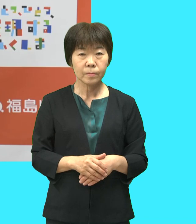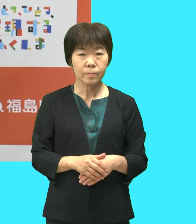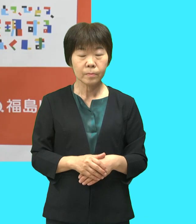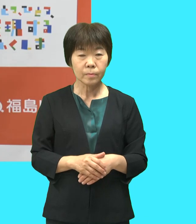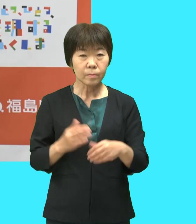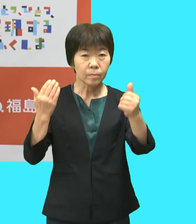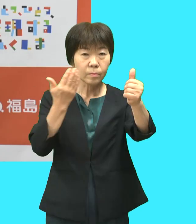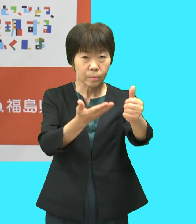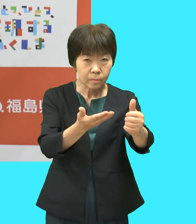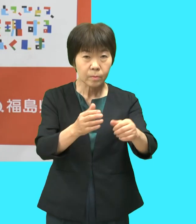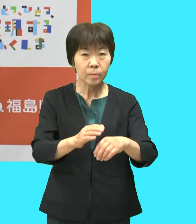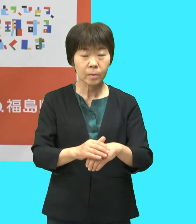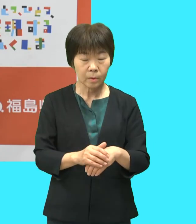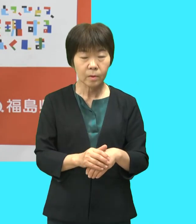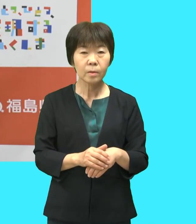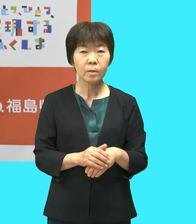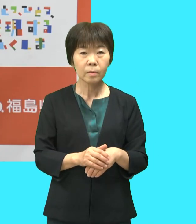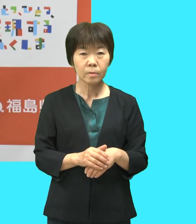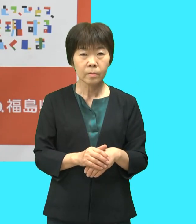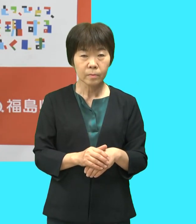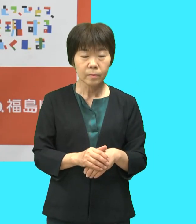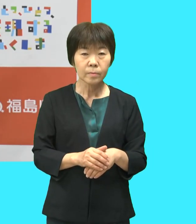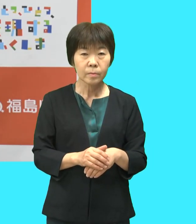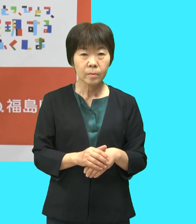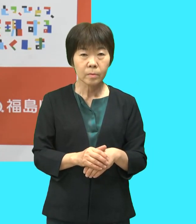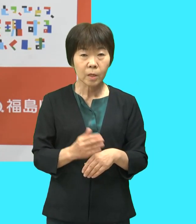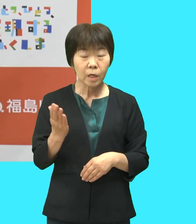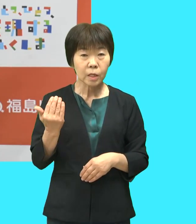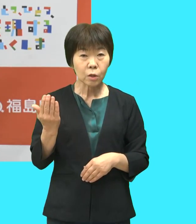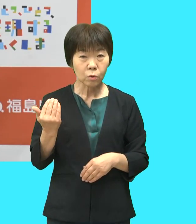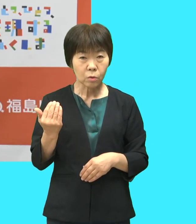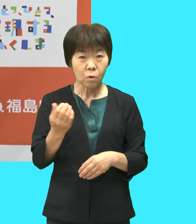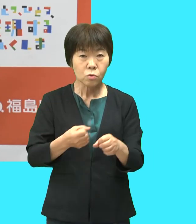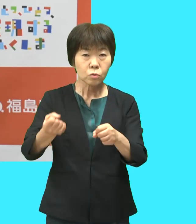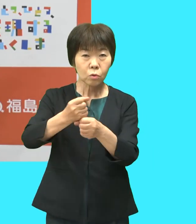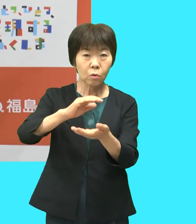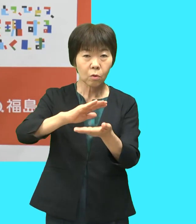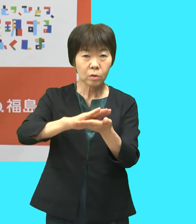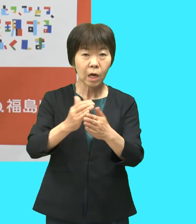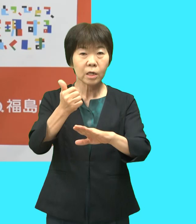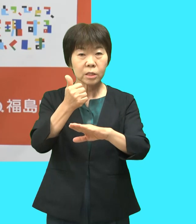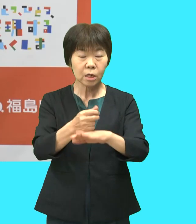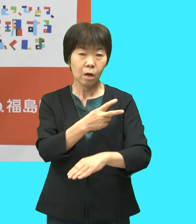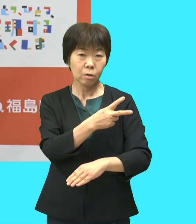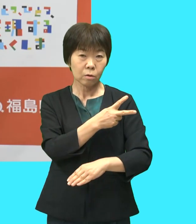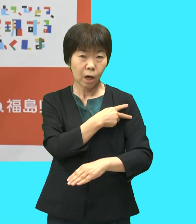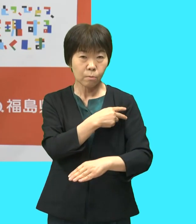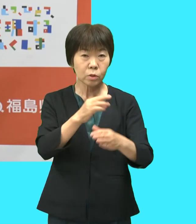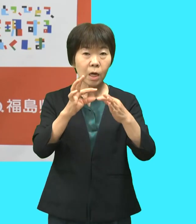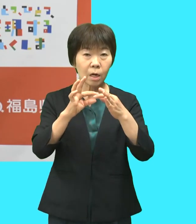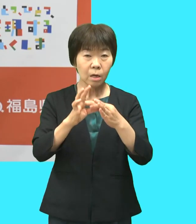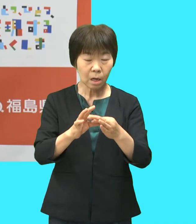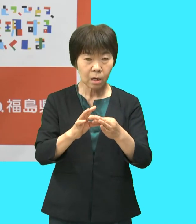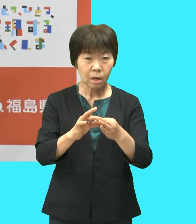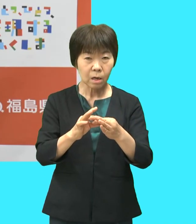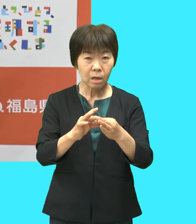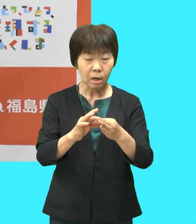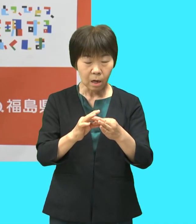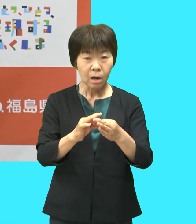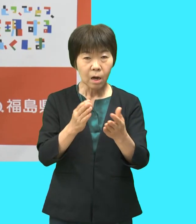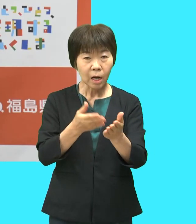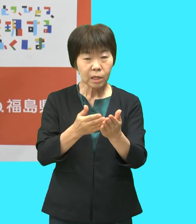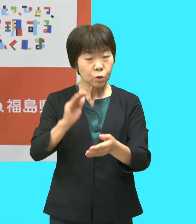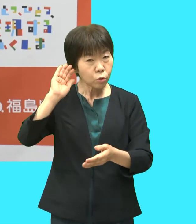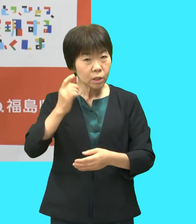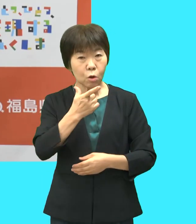すいません、これまた先ほどの質問と関連するんですが、先ほど復興大臣が兼務であるからこそ実際にお話を聞いてほしいということがあり